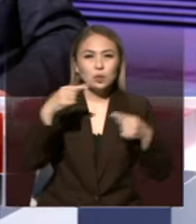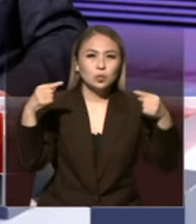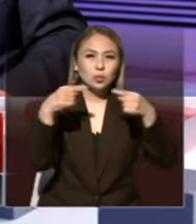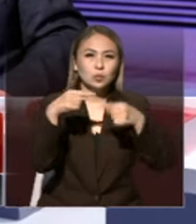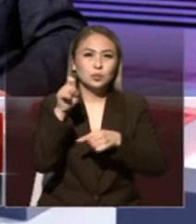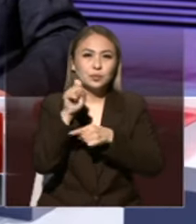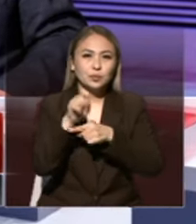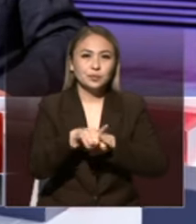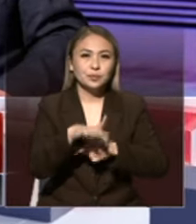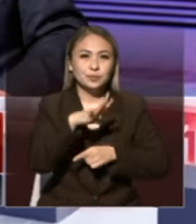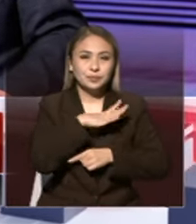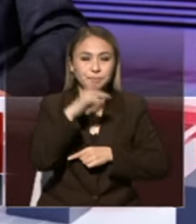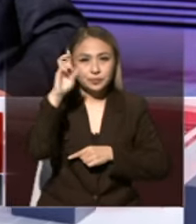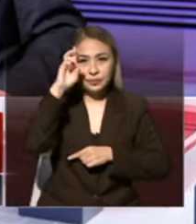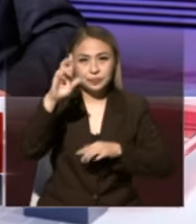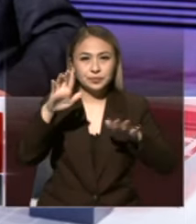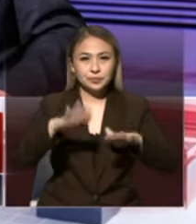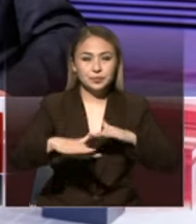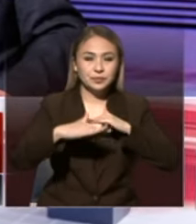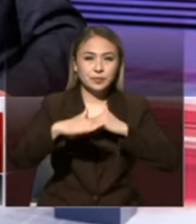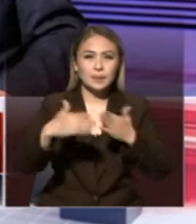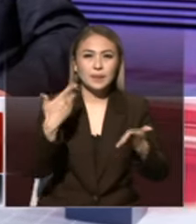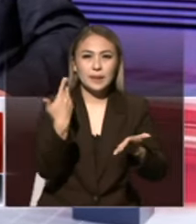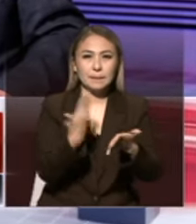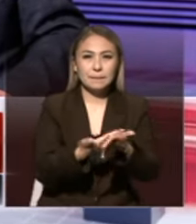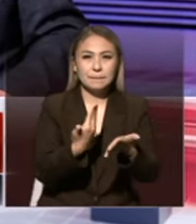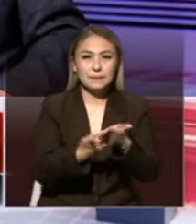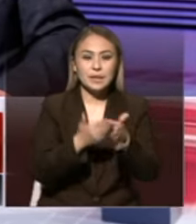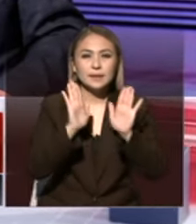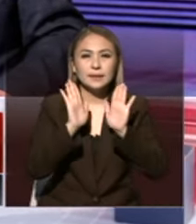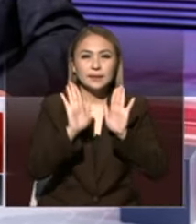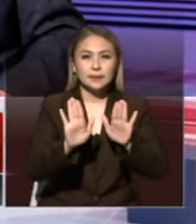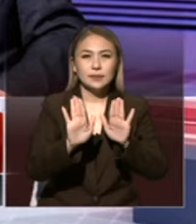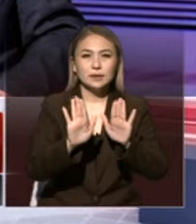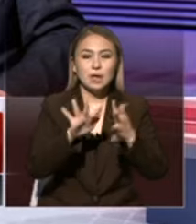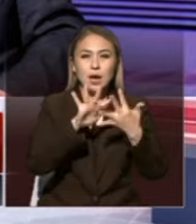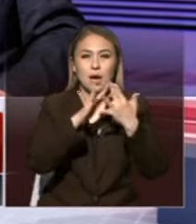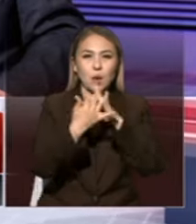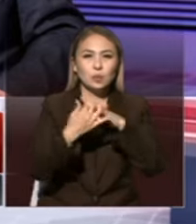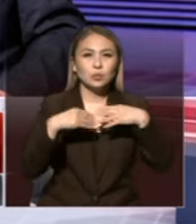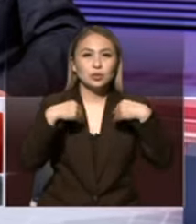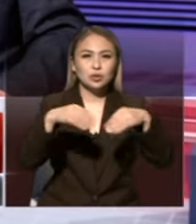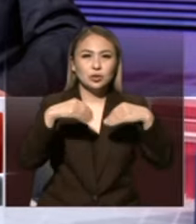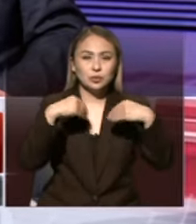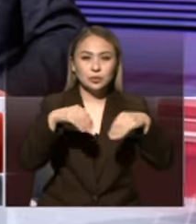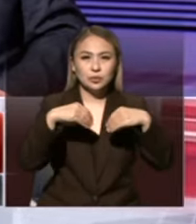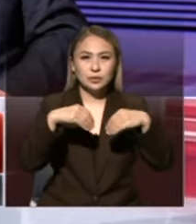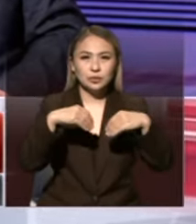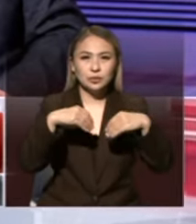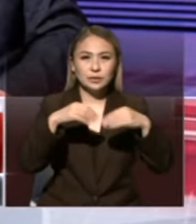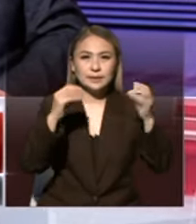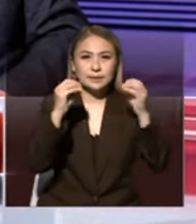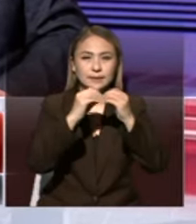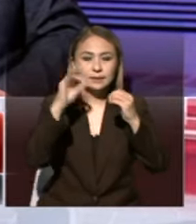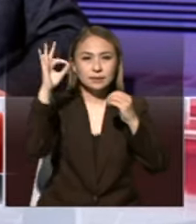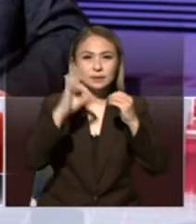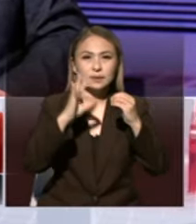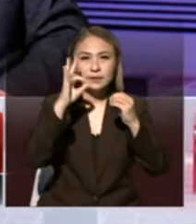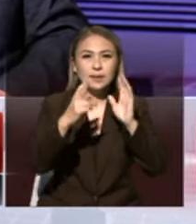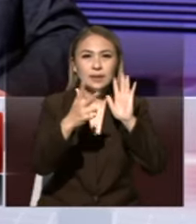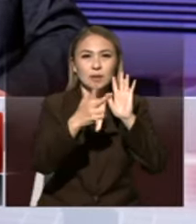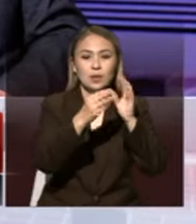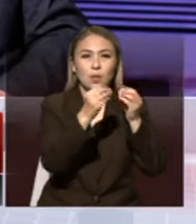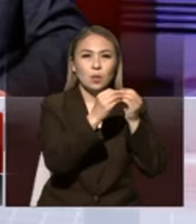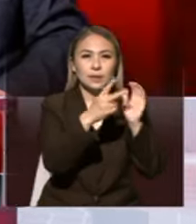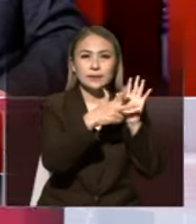берді үкіметке. Мәселен, тек қана сол ауыл шаруашылығын 10%-ға жылына